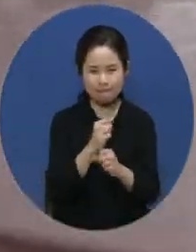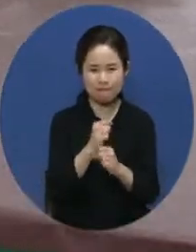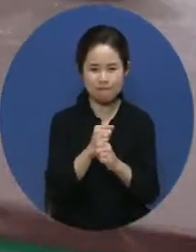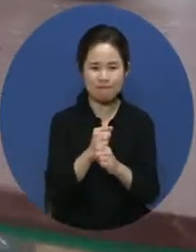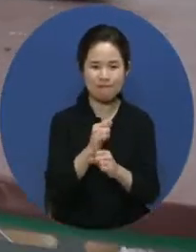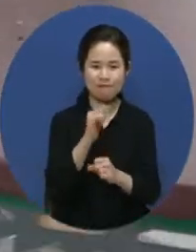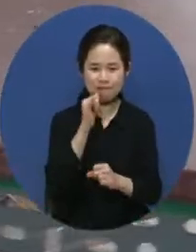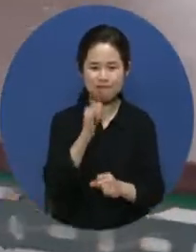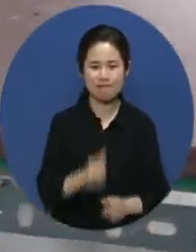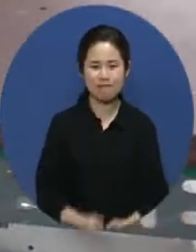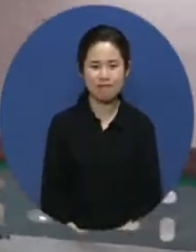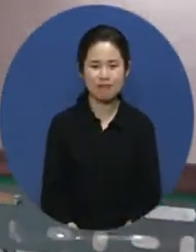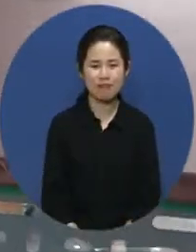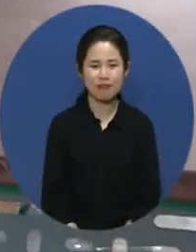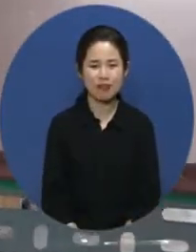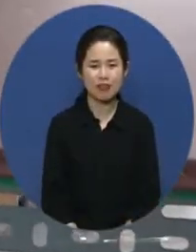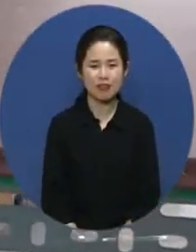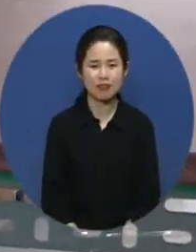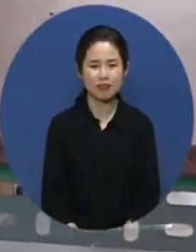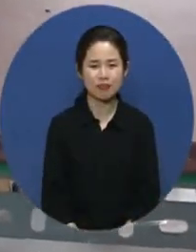때문이라고 할 수 있습니다.